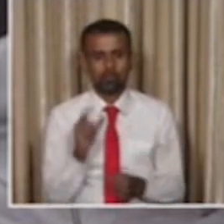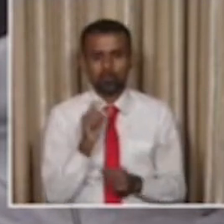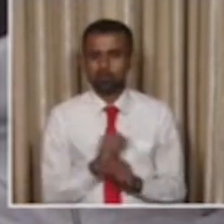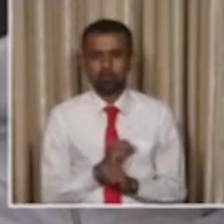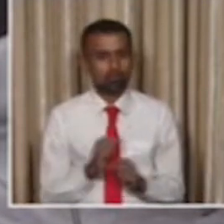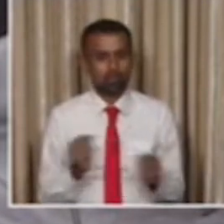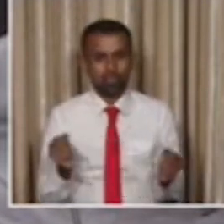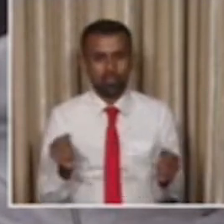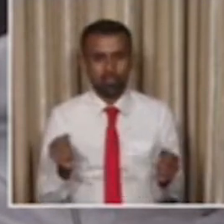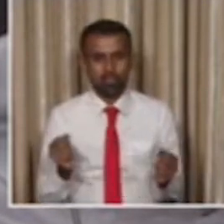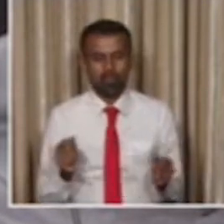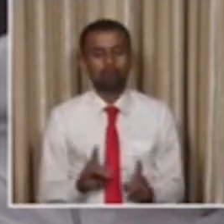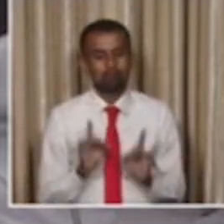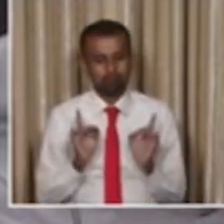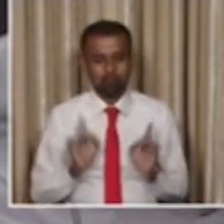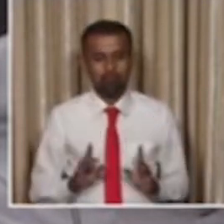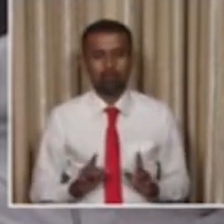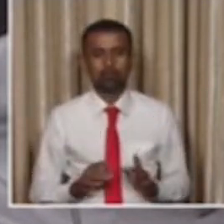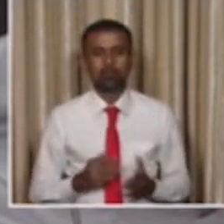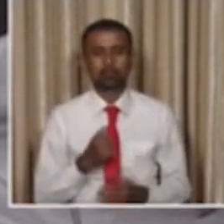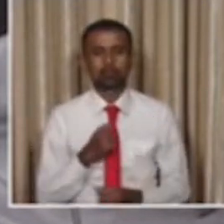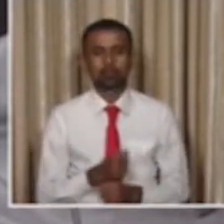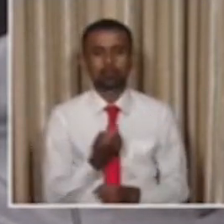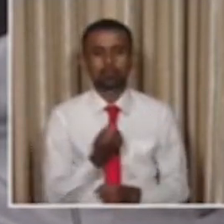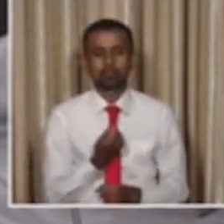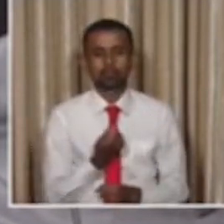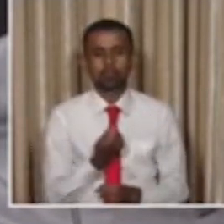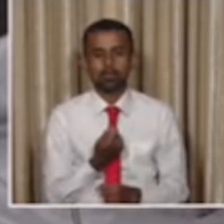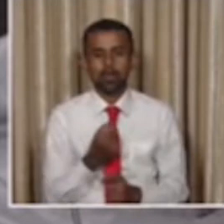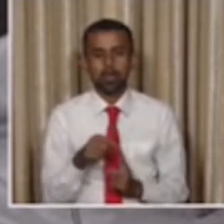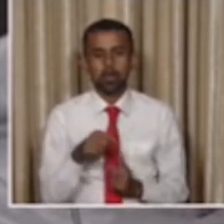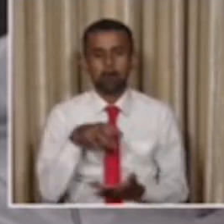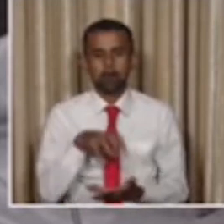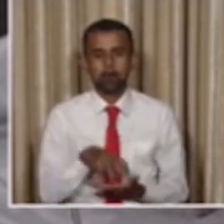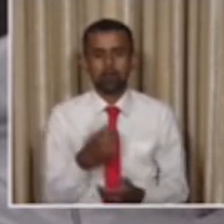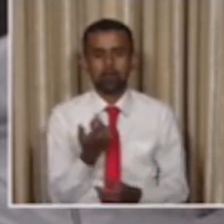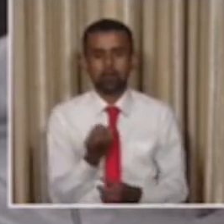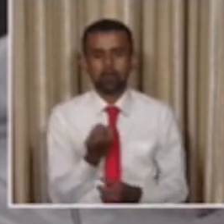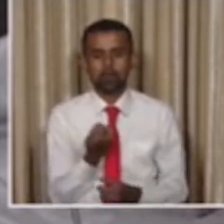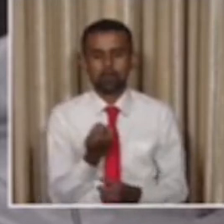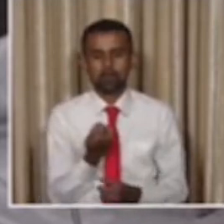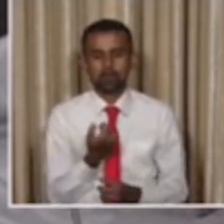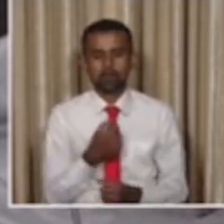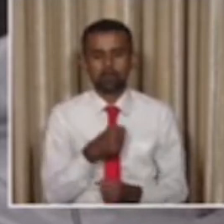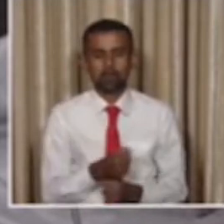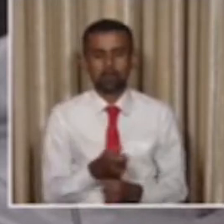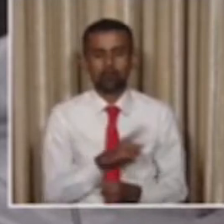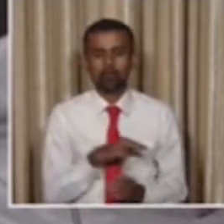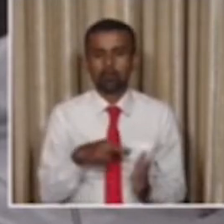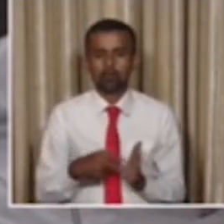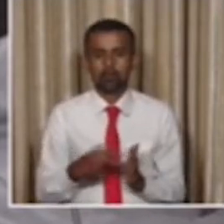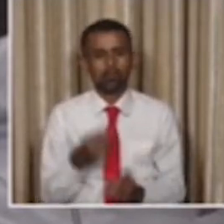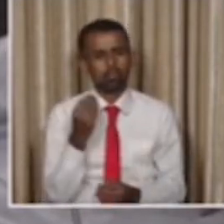නැහැ. ඒ අනුව අපි විමධ්‍යගත මුදල් පළාත් සභා මුදල් මහාණ්ඩුවේ වෙනත් ව්‍යාපෘති ලබා